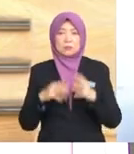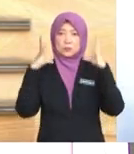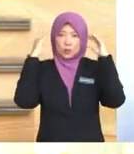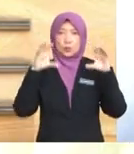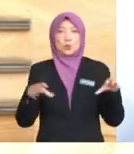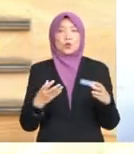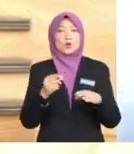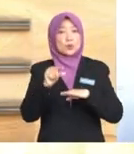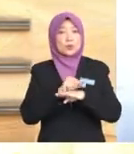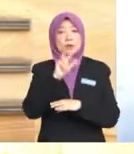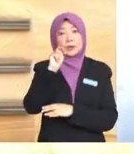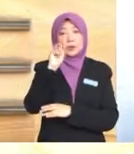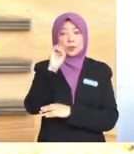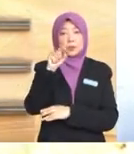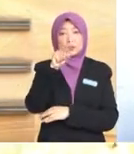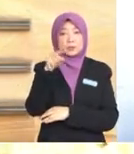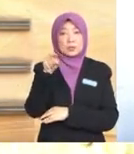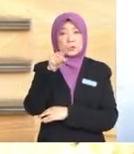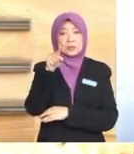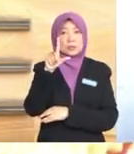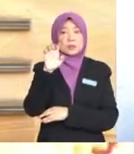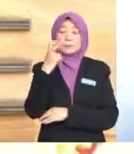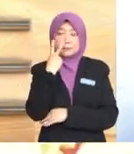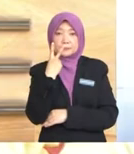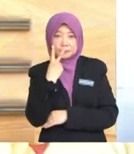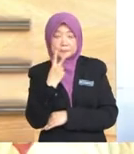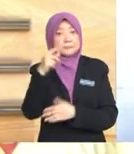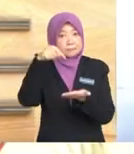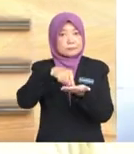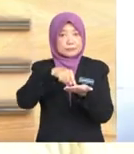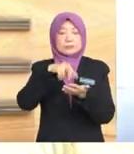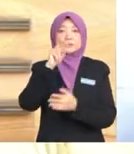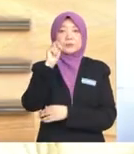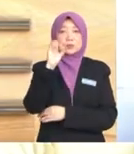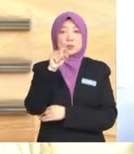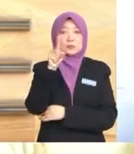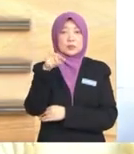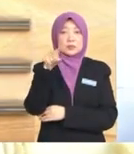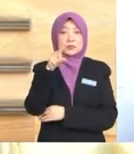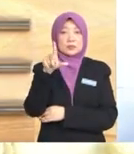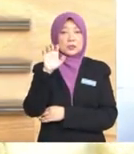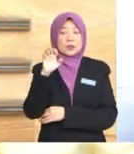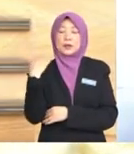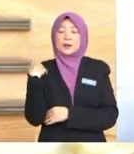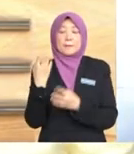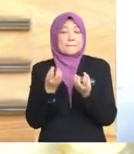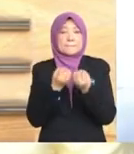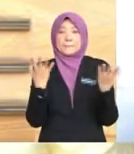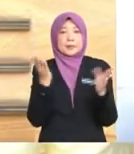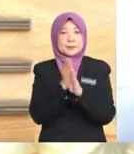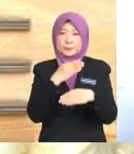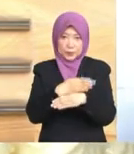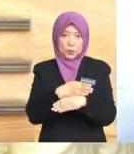menggunakan nozzle. Okey, tengok ni, ini nozzle ya. Nozzle ini ada pelbagai bentuk.